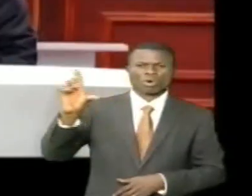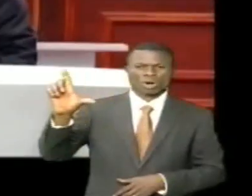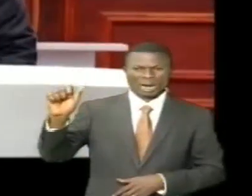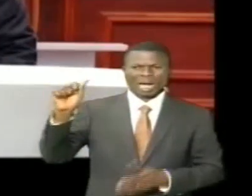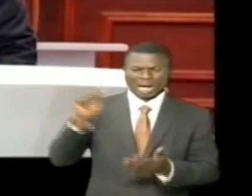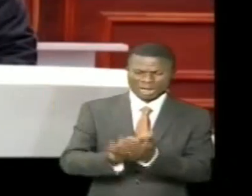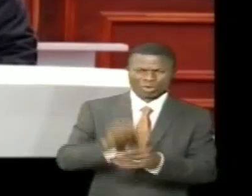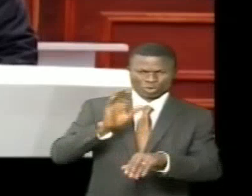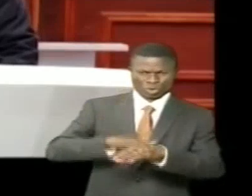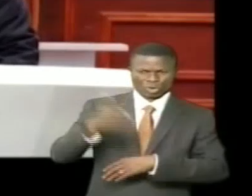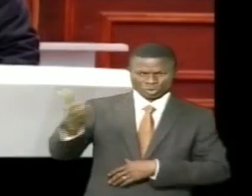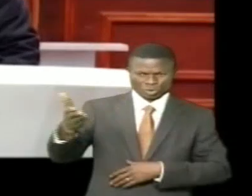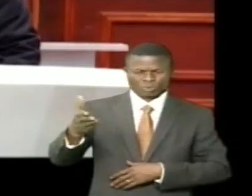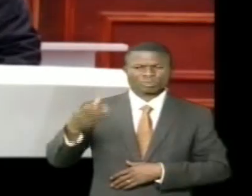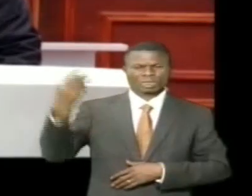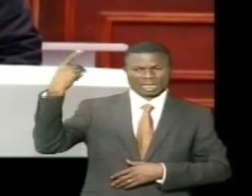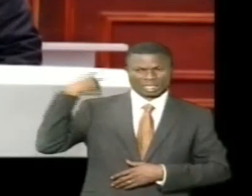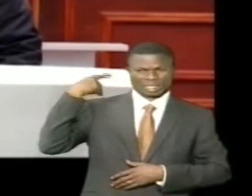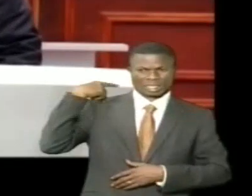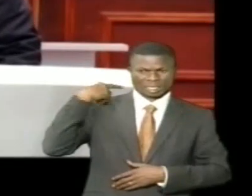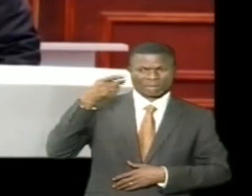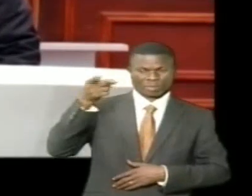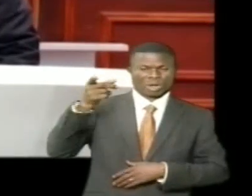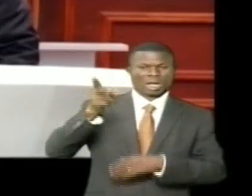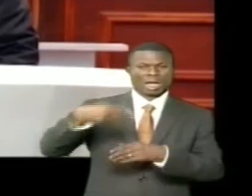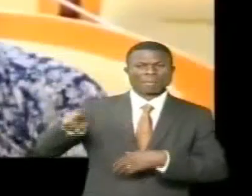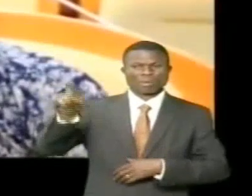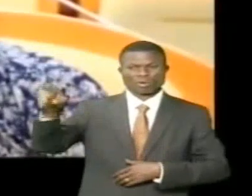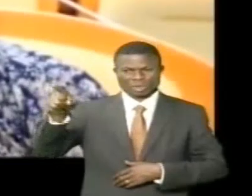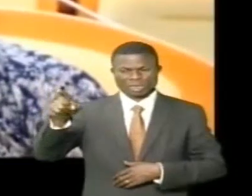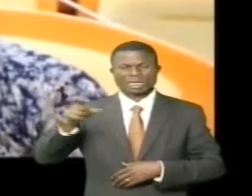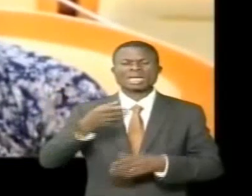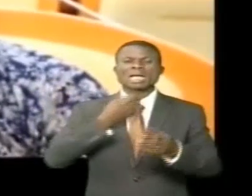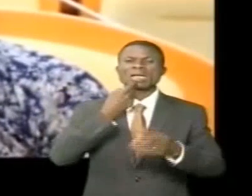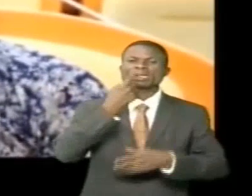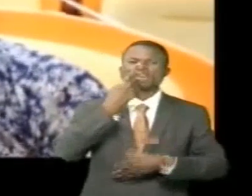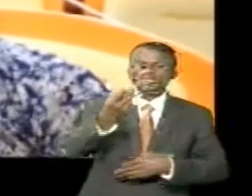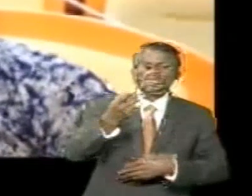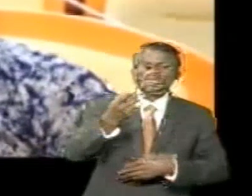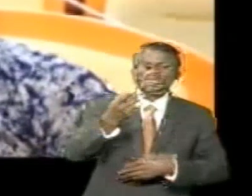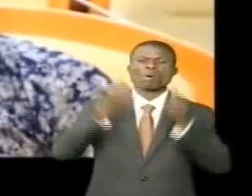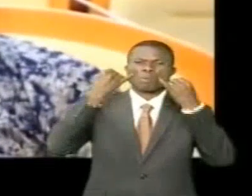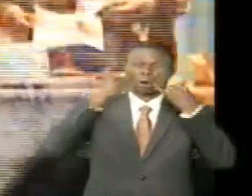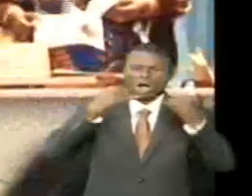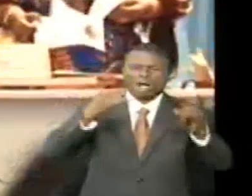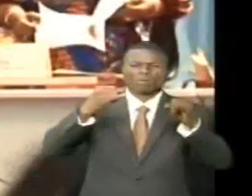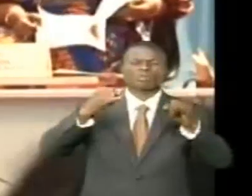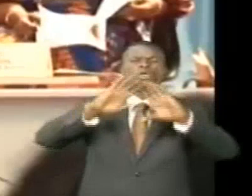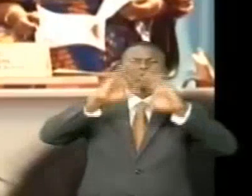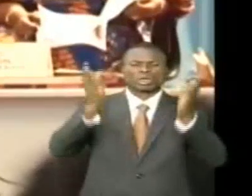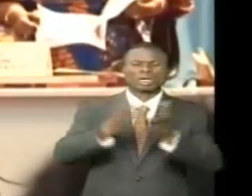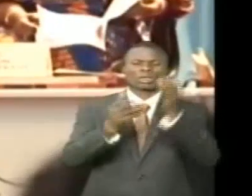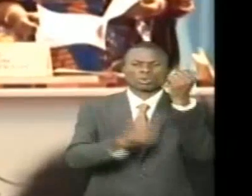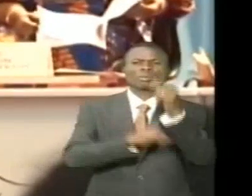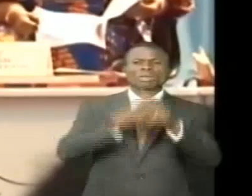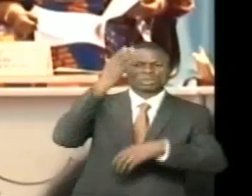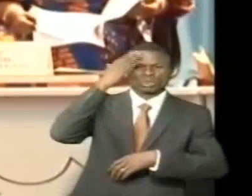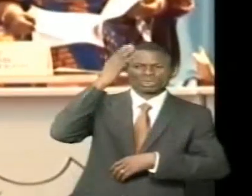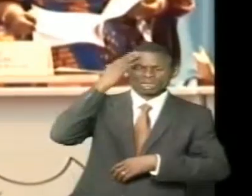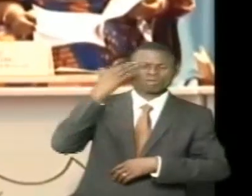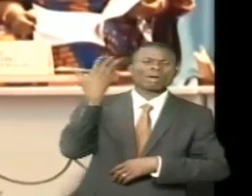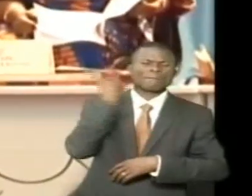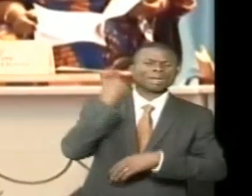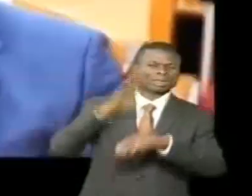Sam Bokolombe, élu de Bassankousou, a soulevé une motion d'information à l'intention de la plénière de l'Assemblée